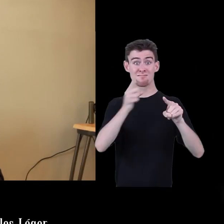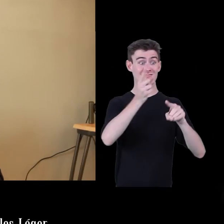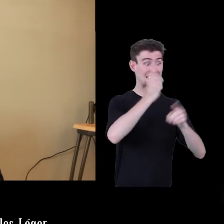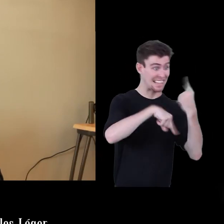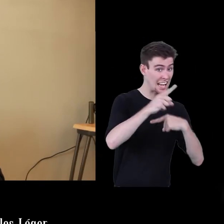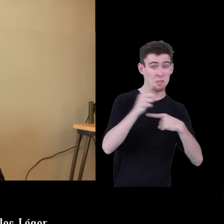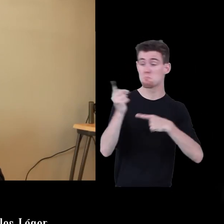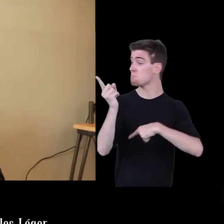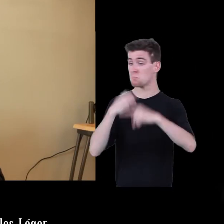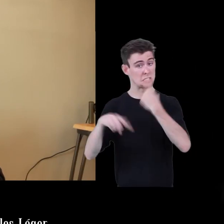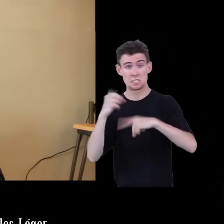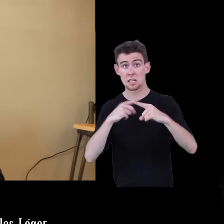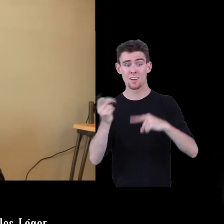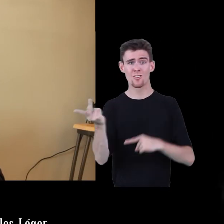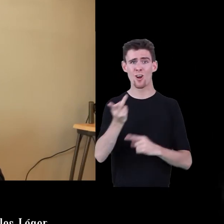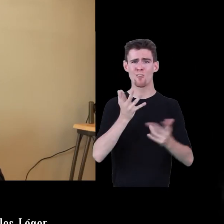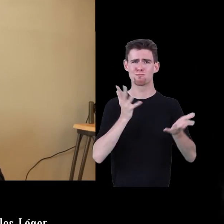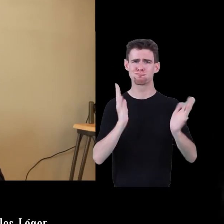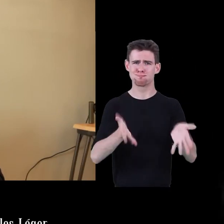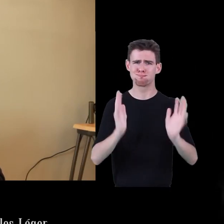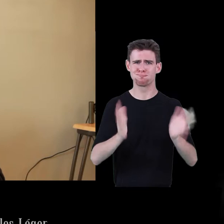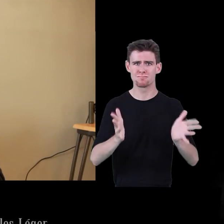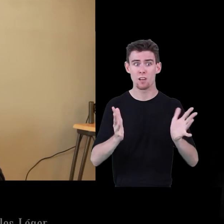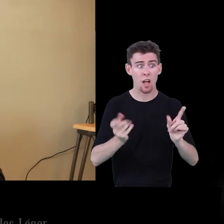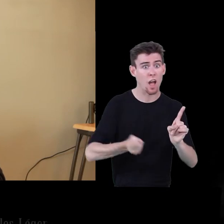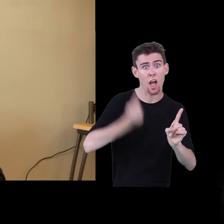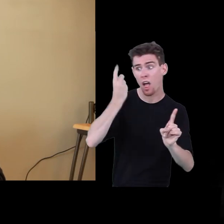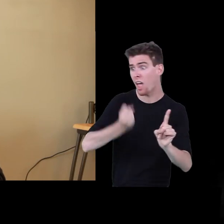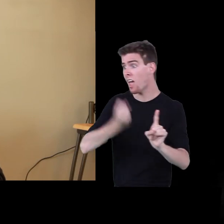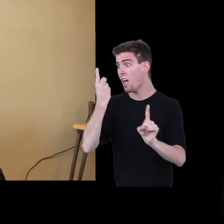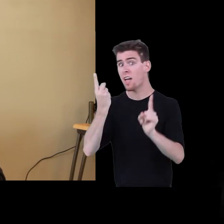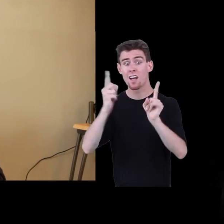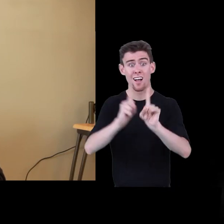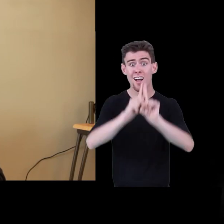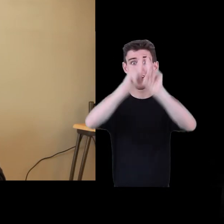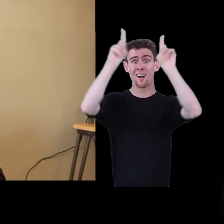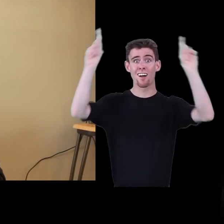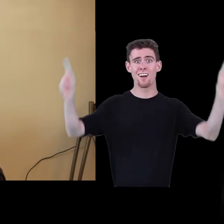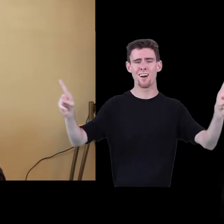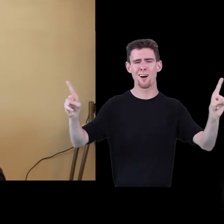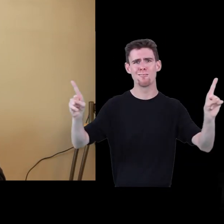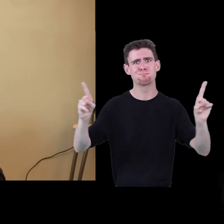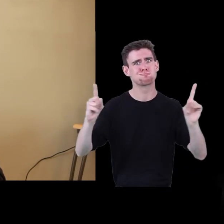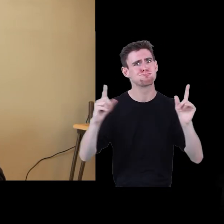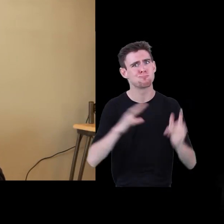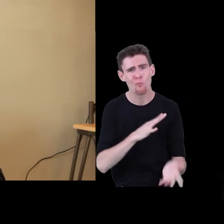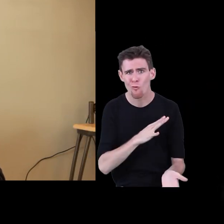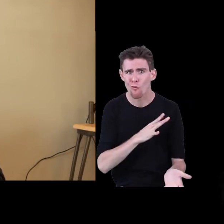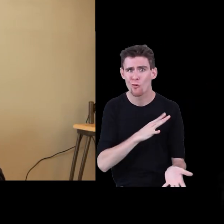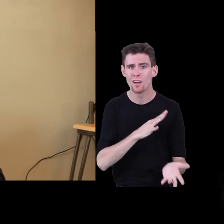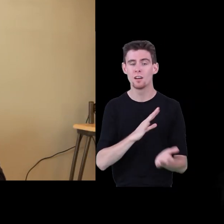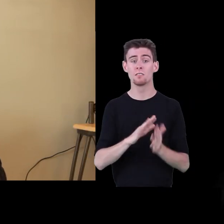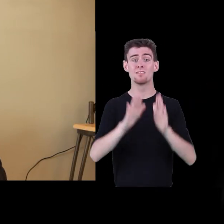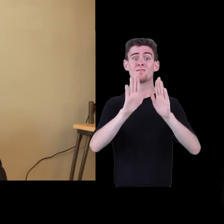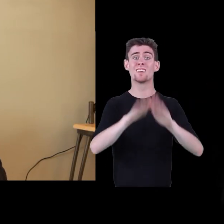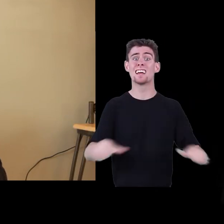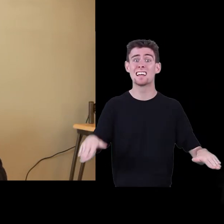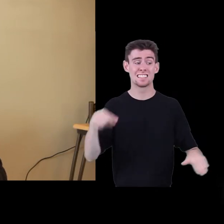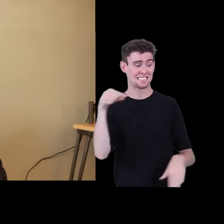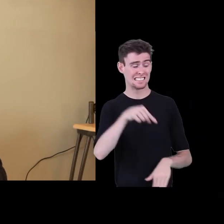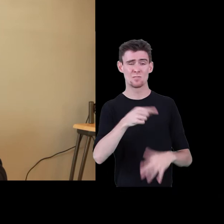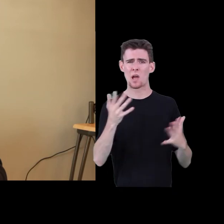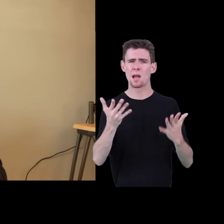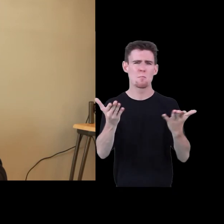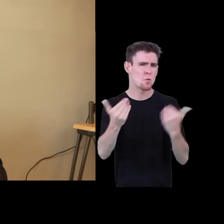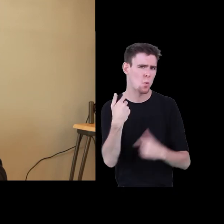parents, pour dire que oui, il y a un avenir, oui, votre enfant peut apprendre, oui, votre enfant peut s'épanouir. Donnons-lui sa